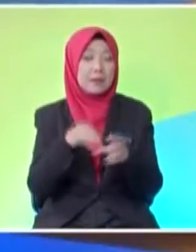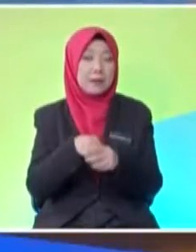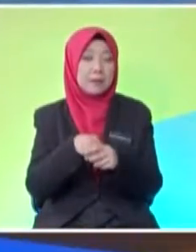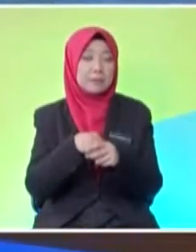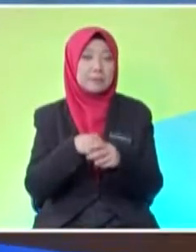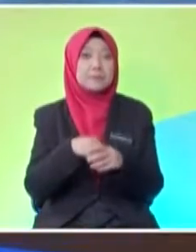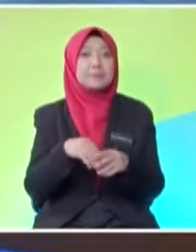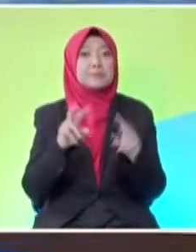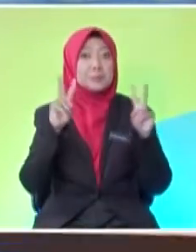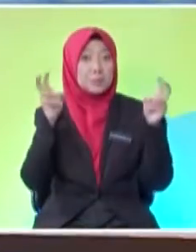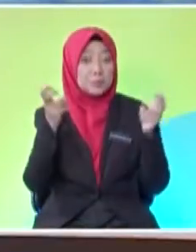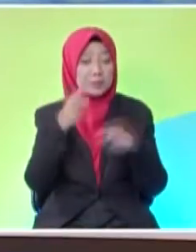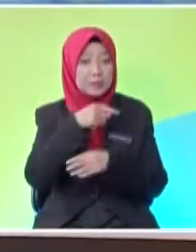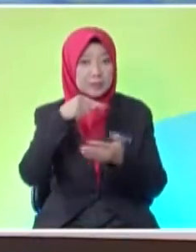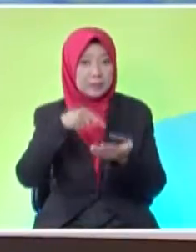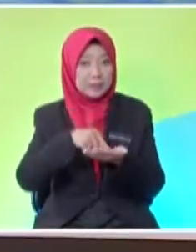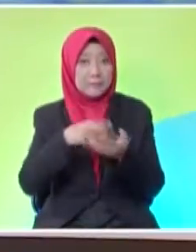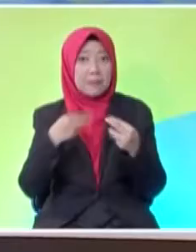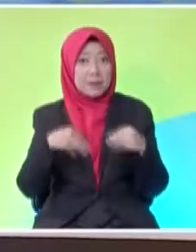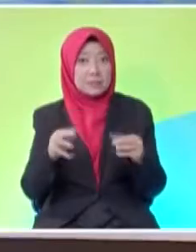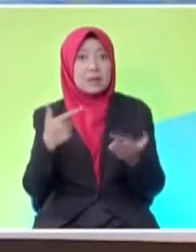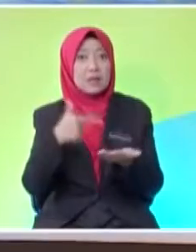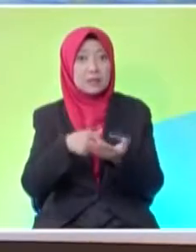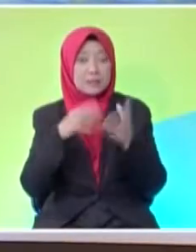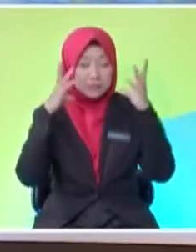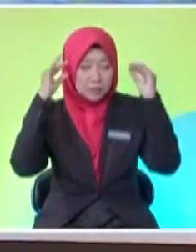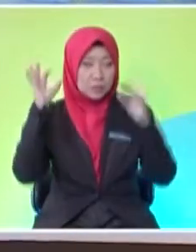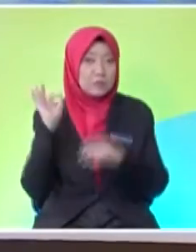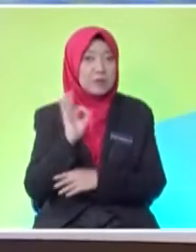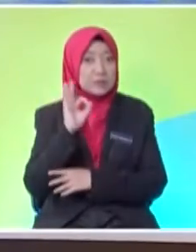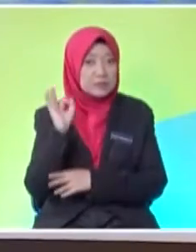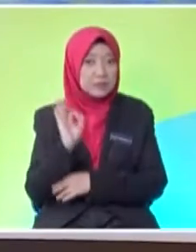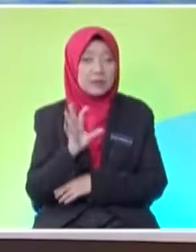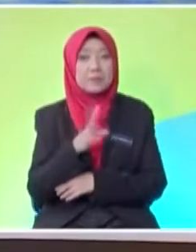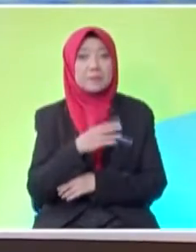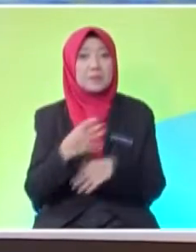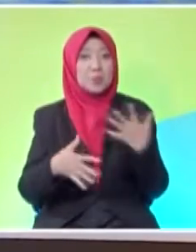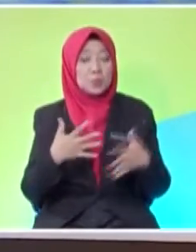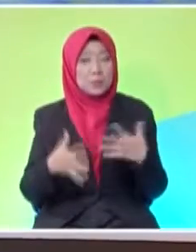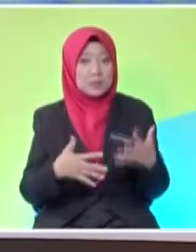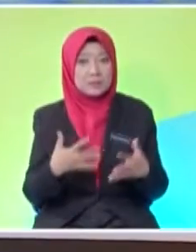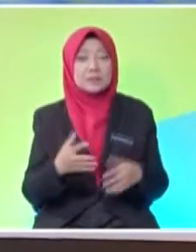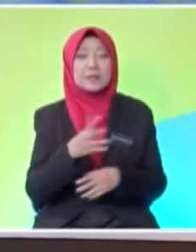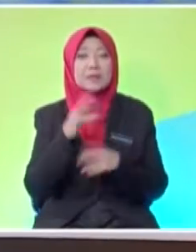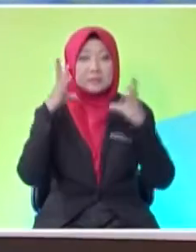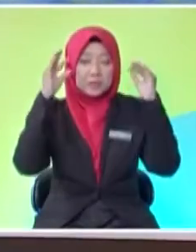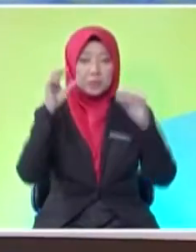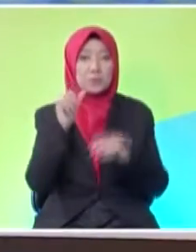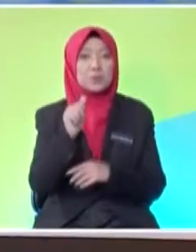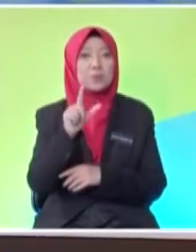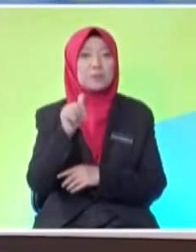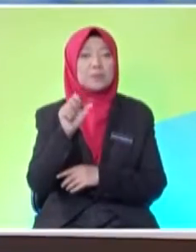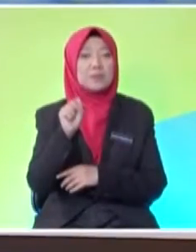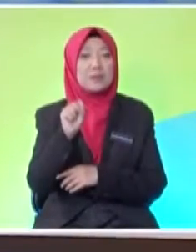SPM 2022. Masih lagi bersama dengan Cikgu Nur Farazilah Abdul Rahim sebagai jurubahasa kita dan juga